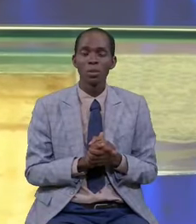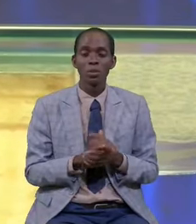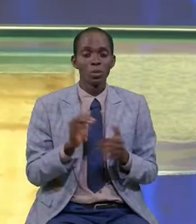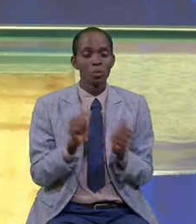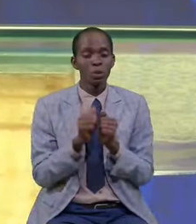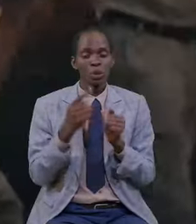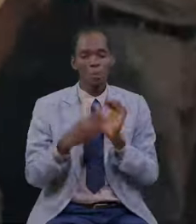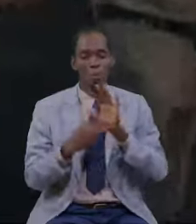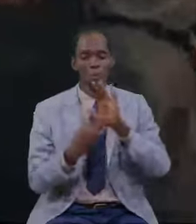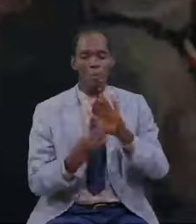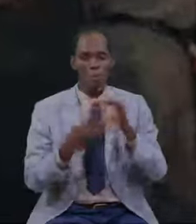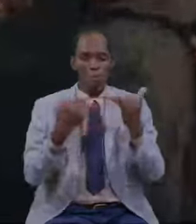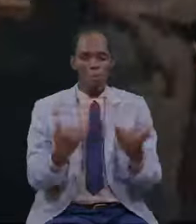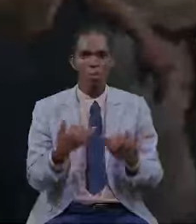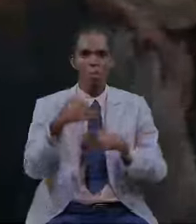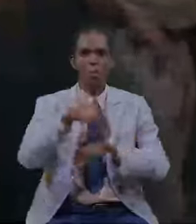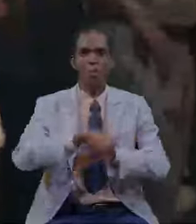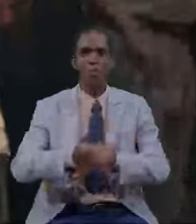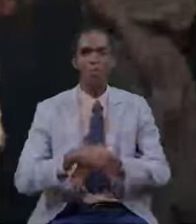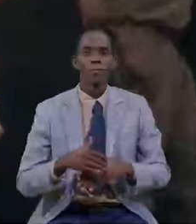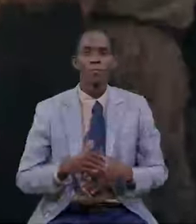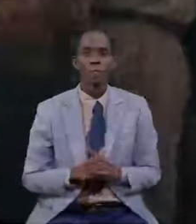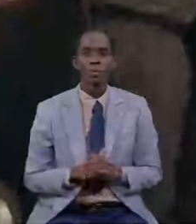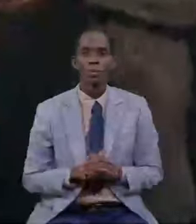la manifestation ce soir.